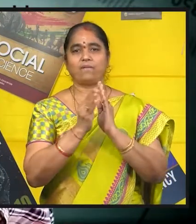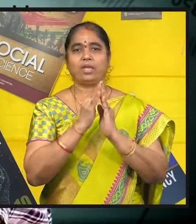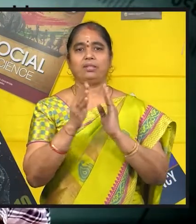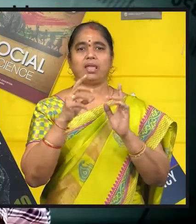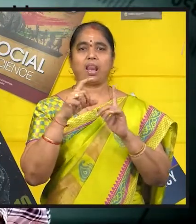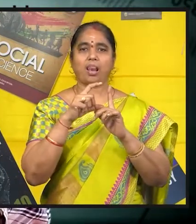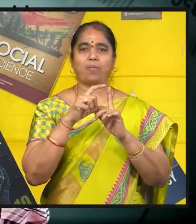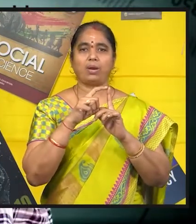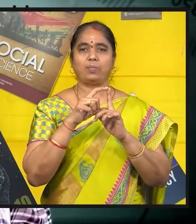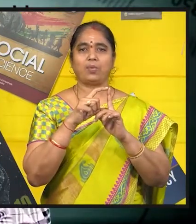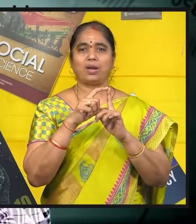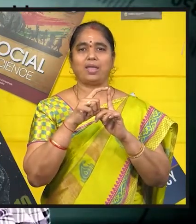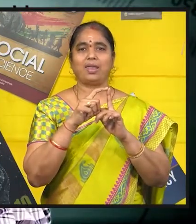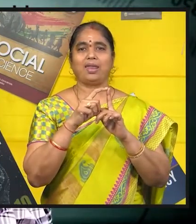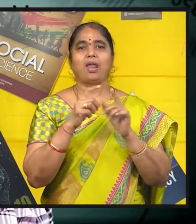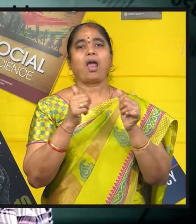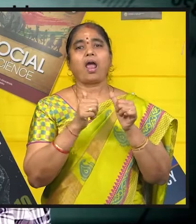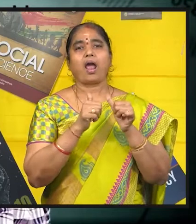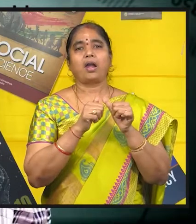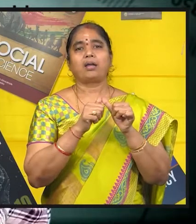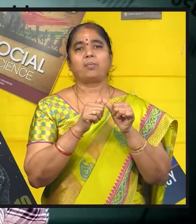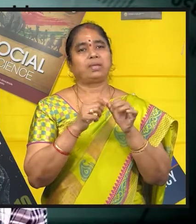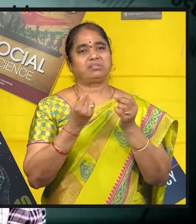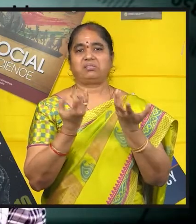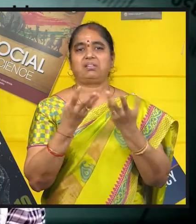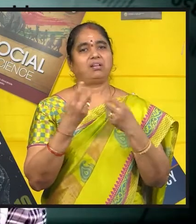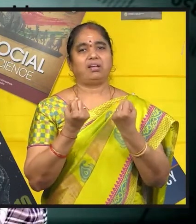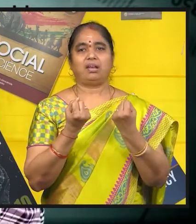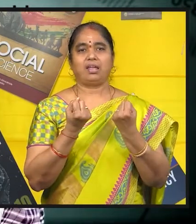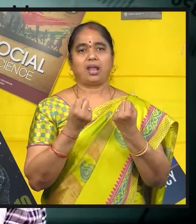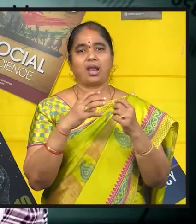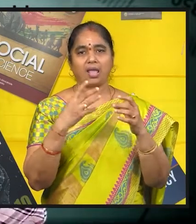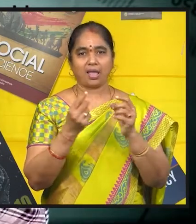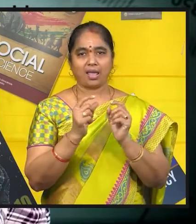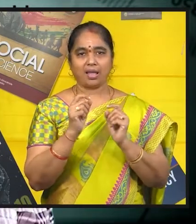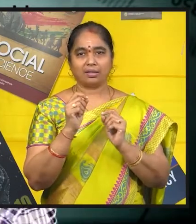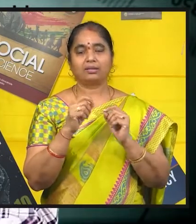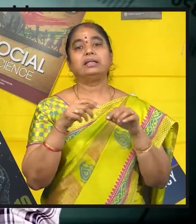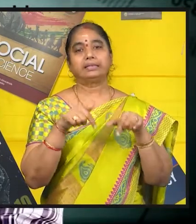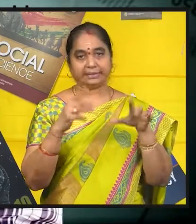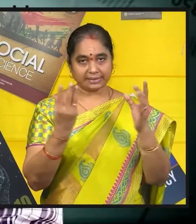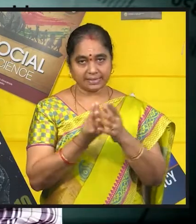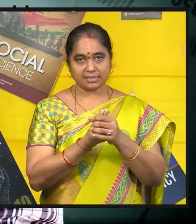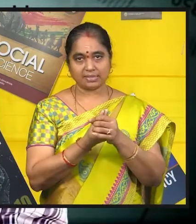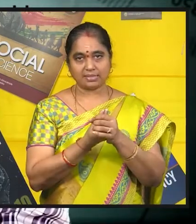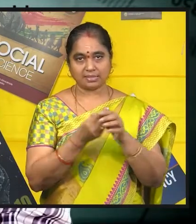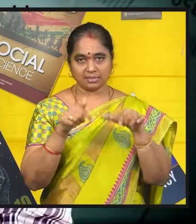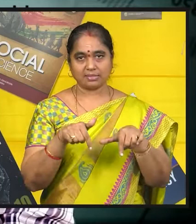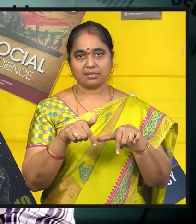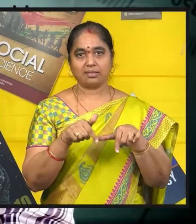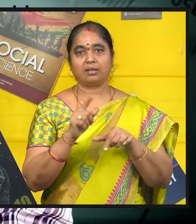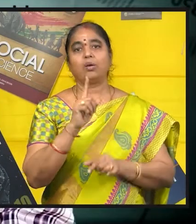அணு நிறையை சார்ந்தது அல்ல, அவைகள் முழுவதும் அணு எண்ணை சார்ந்தது